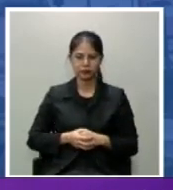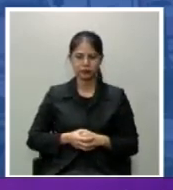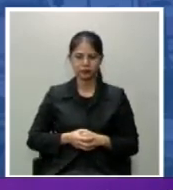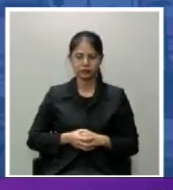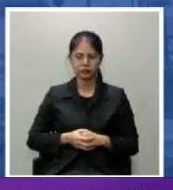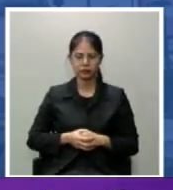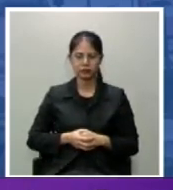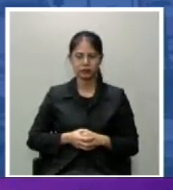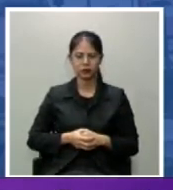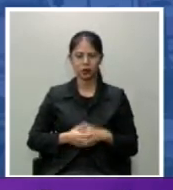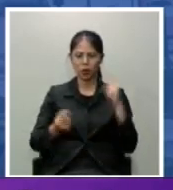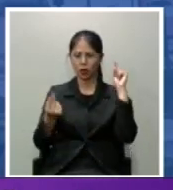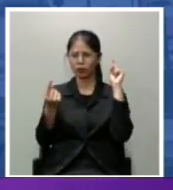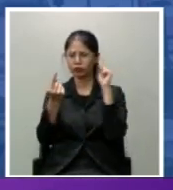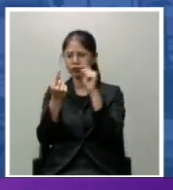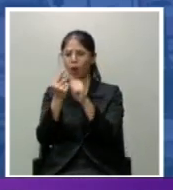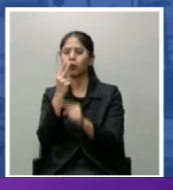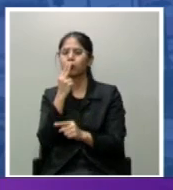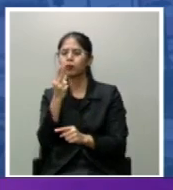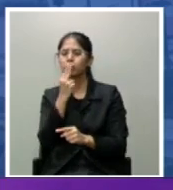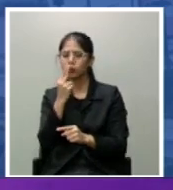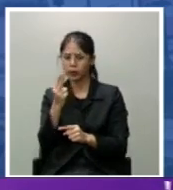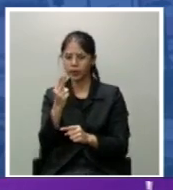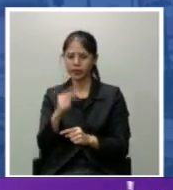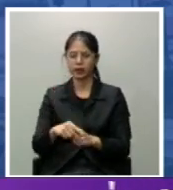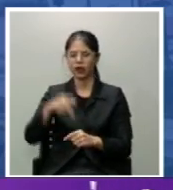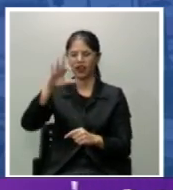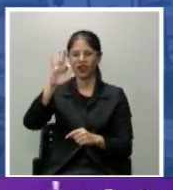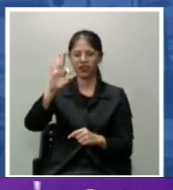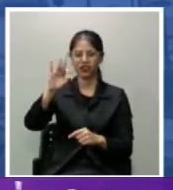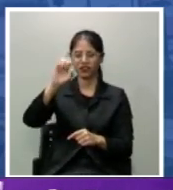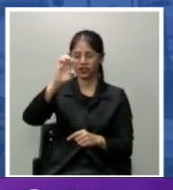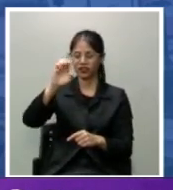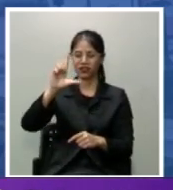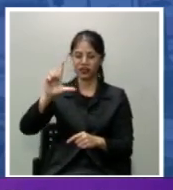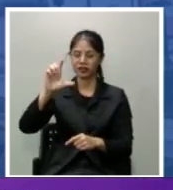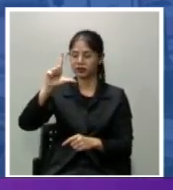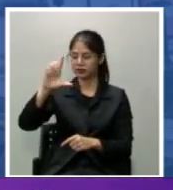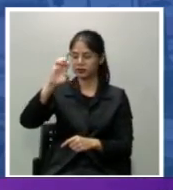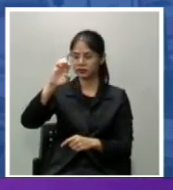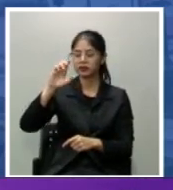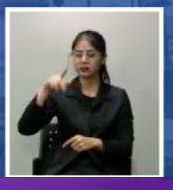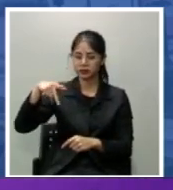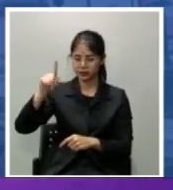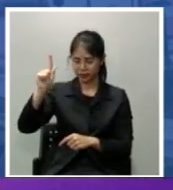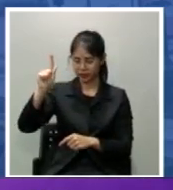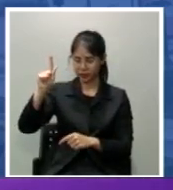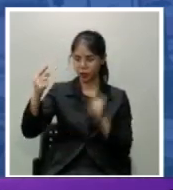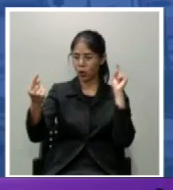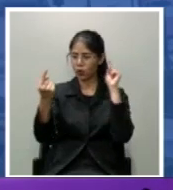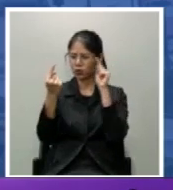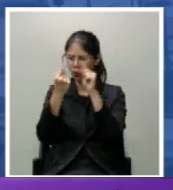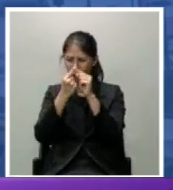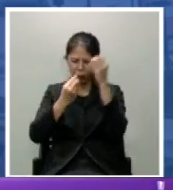เอาเรื่องฟิลิปมอริสครับท่านประธานความที่มันสลับซับซ้อนก็เห็นจะต้องฉายภาพ